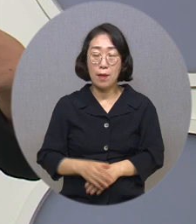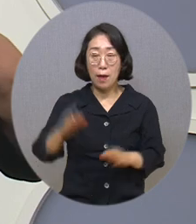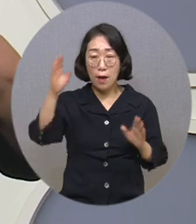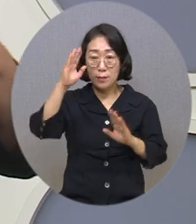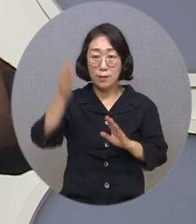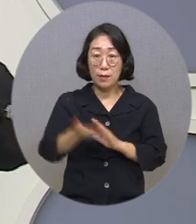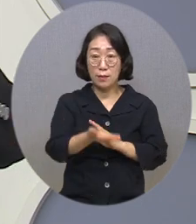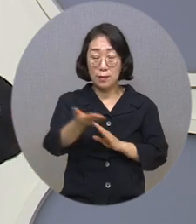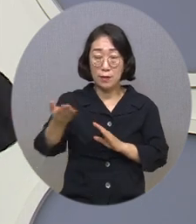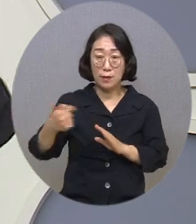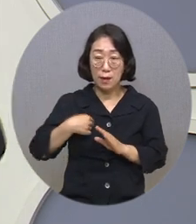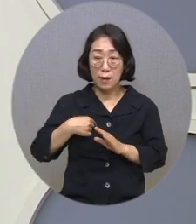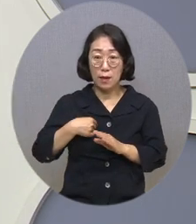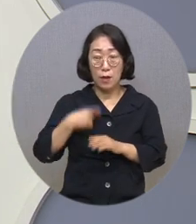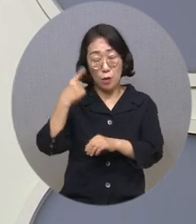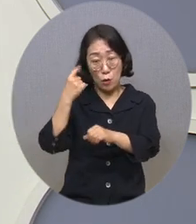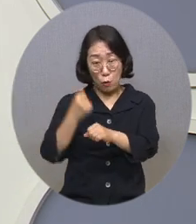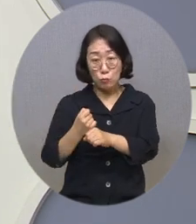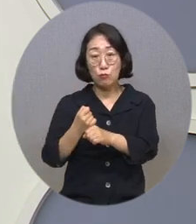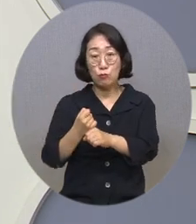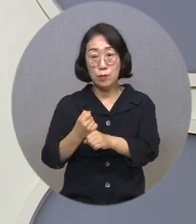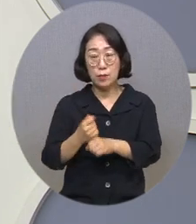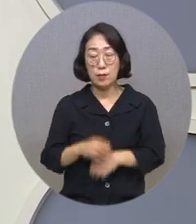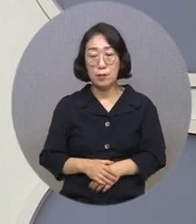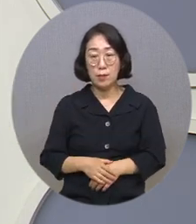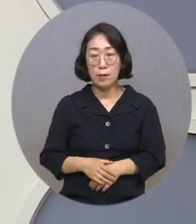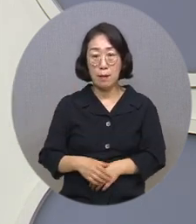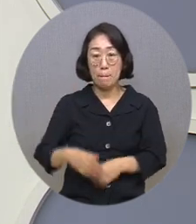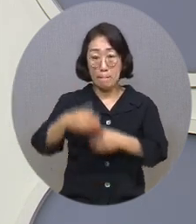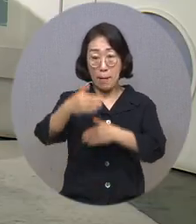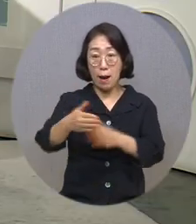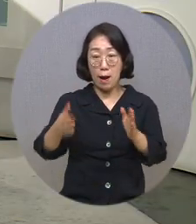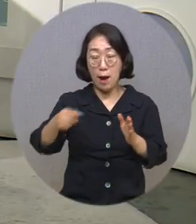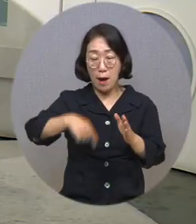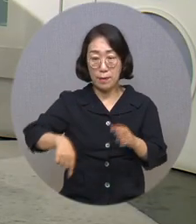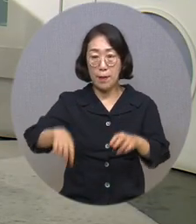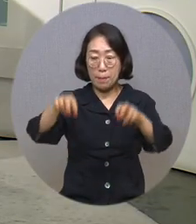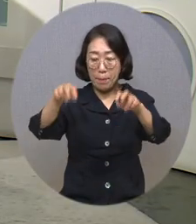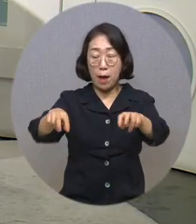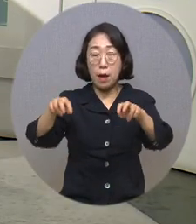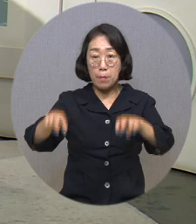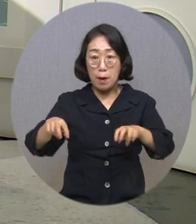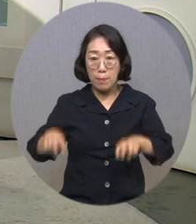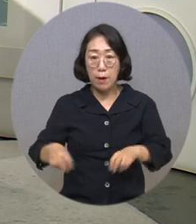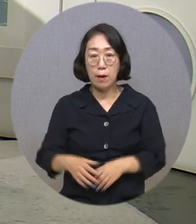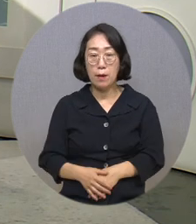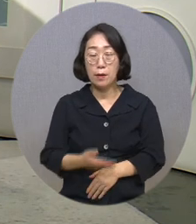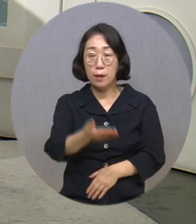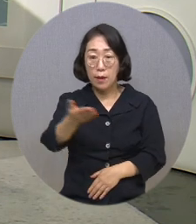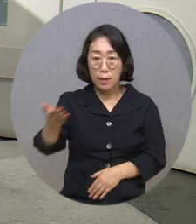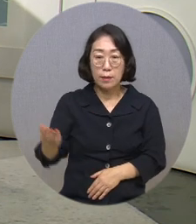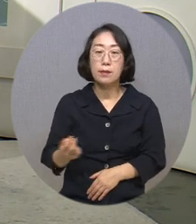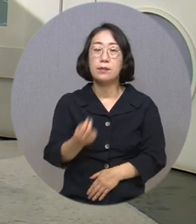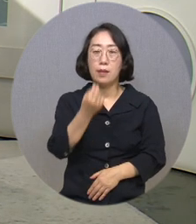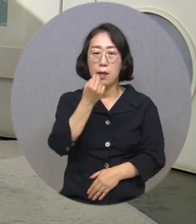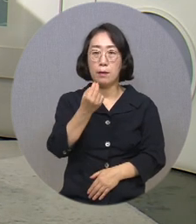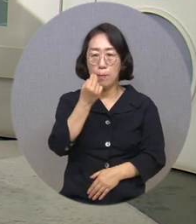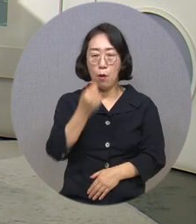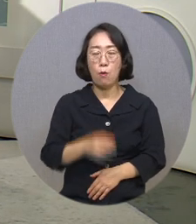제 연구실에 아예 6명을 앉혀놨습니다. 네. 이 씨앗이 중요하다. 얘네들은 생명이다.